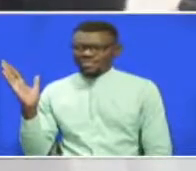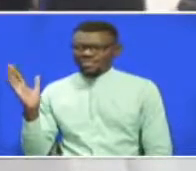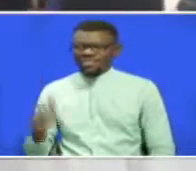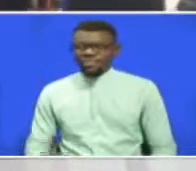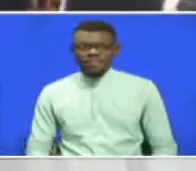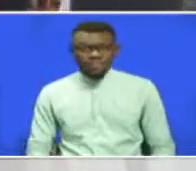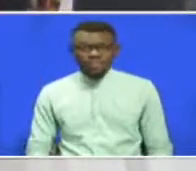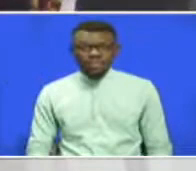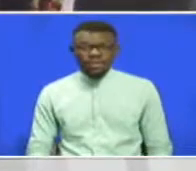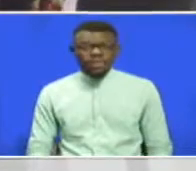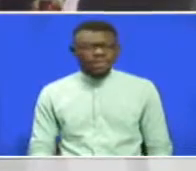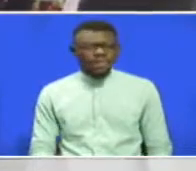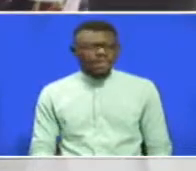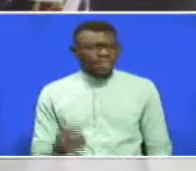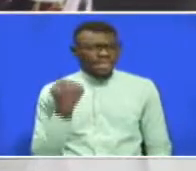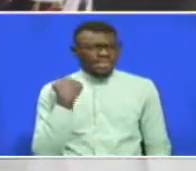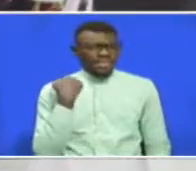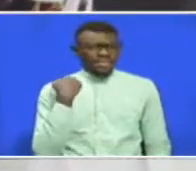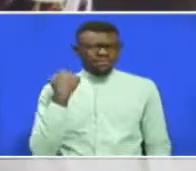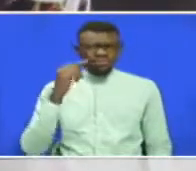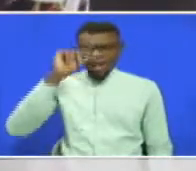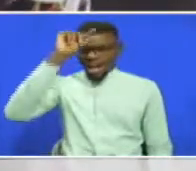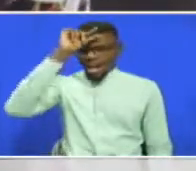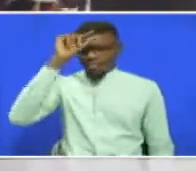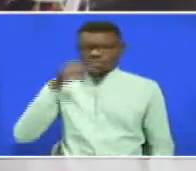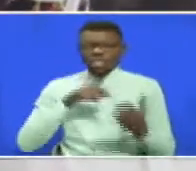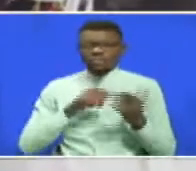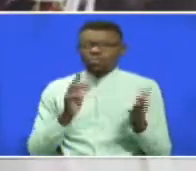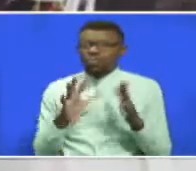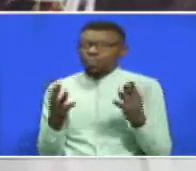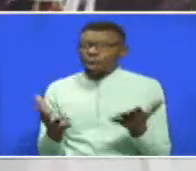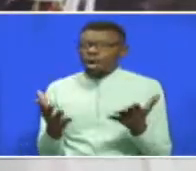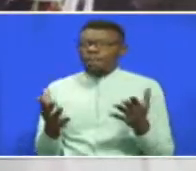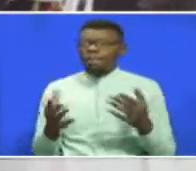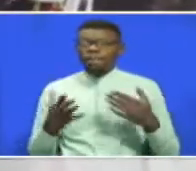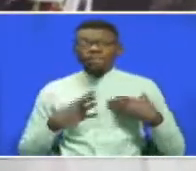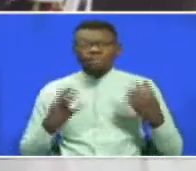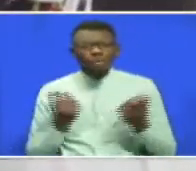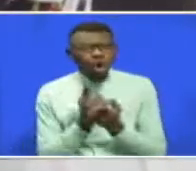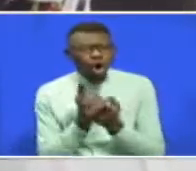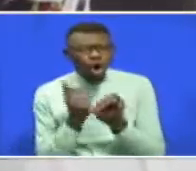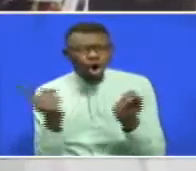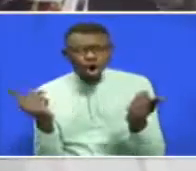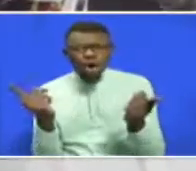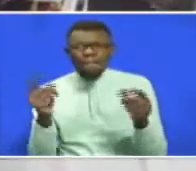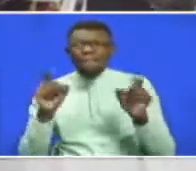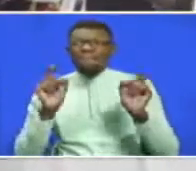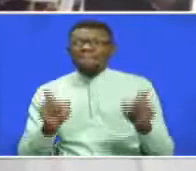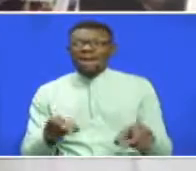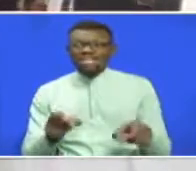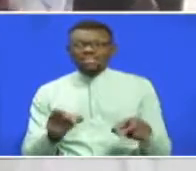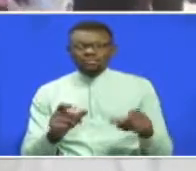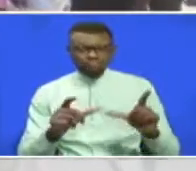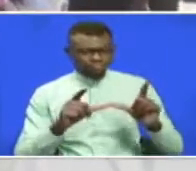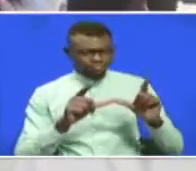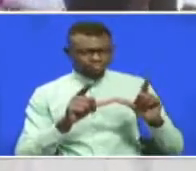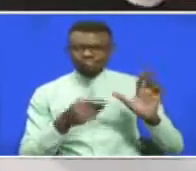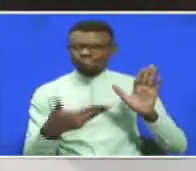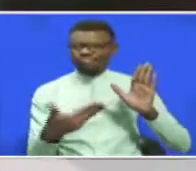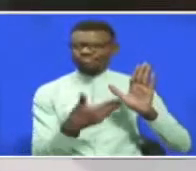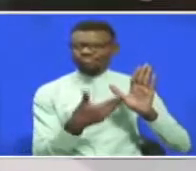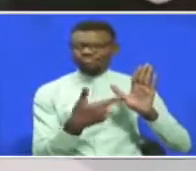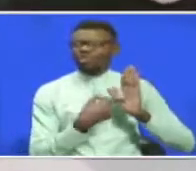Siku moja tu baada ya serikali kusisitiza kwamba kila mtu atalazimika kudhibitisha kwamba amepokea chanjo, la